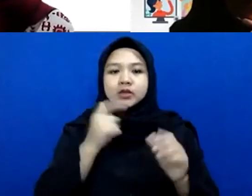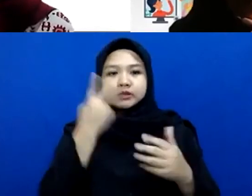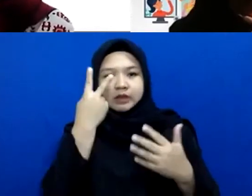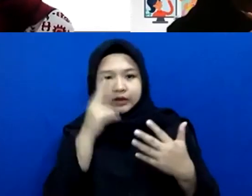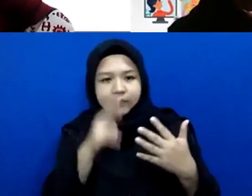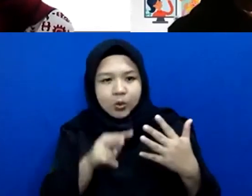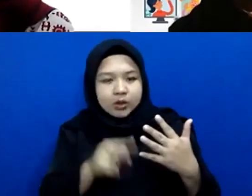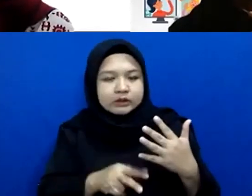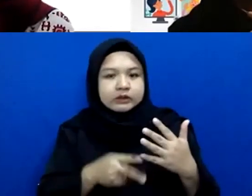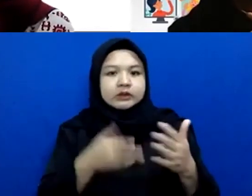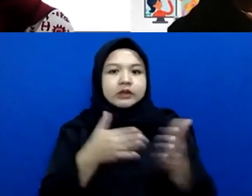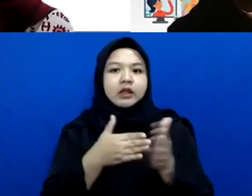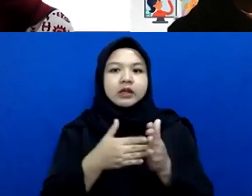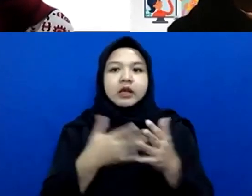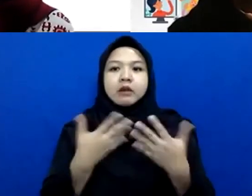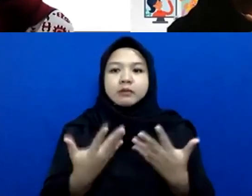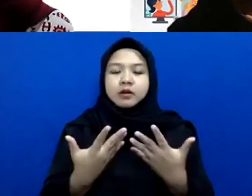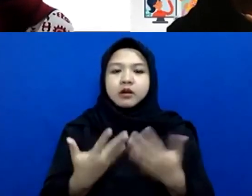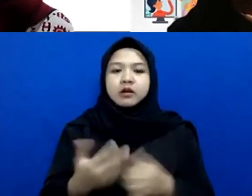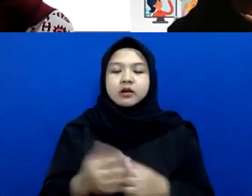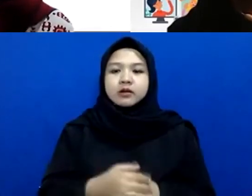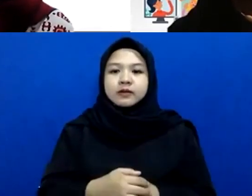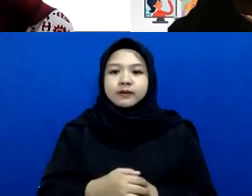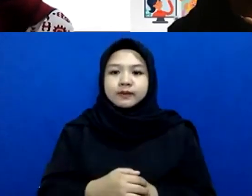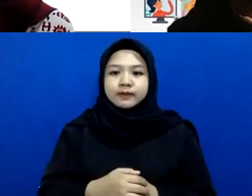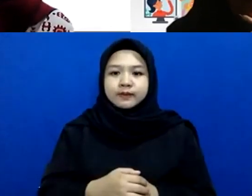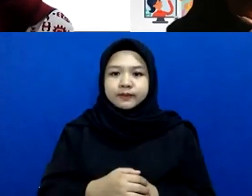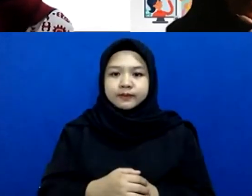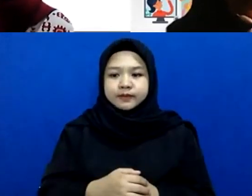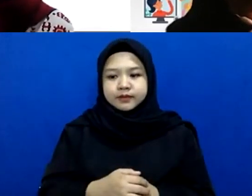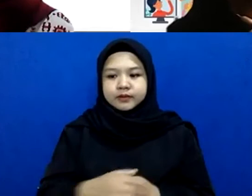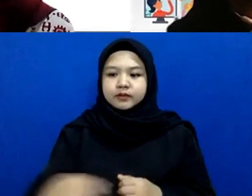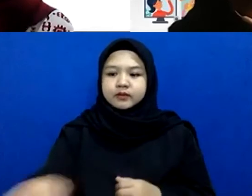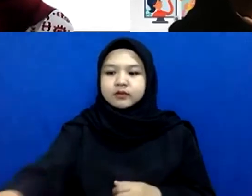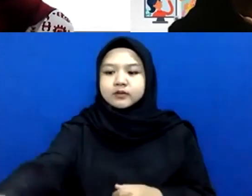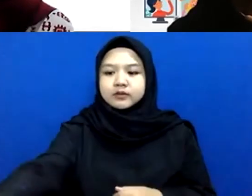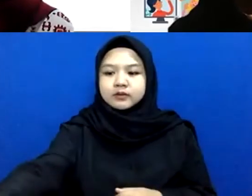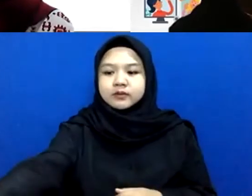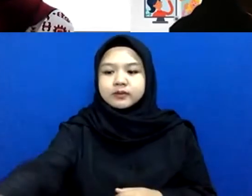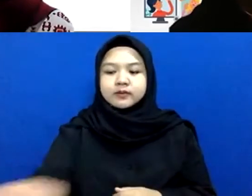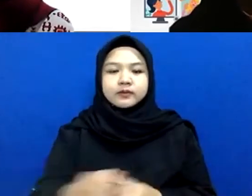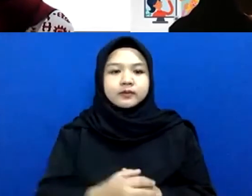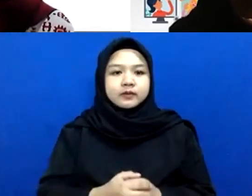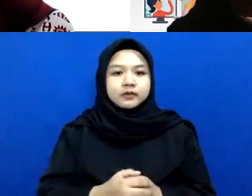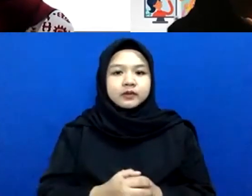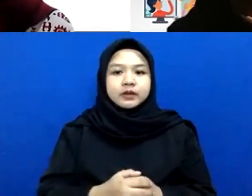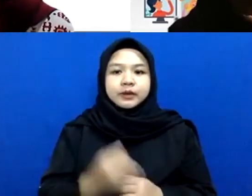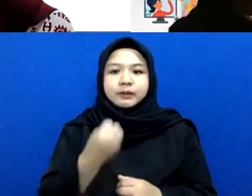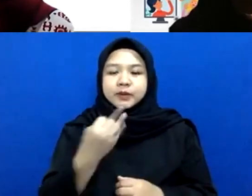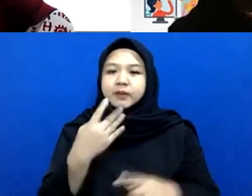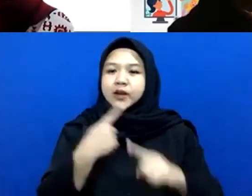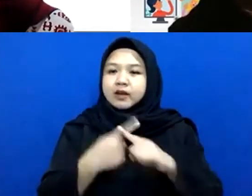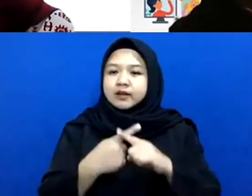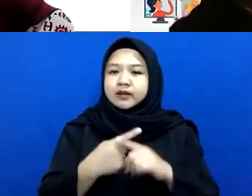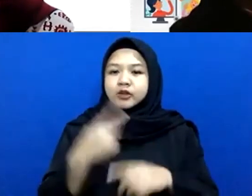gitu. Jadi memang beberapa kali dua kasus aku melakukan memang masih awal-awal pandemi Mbak waktu